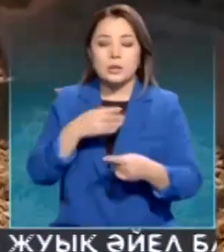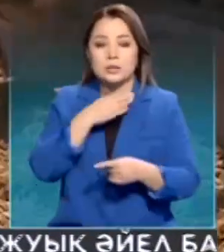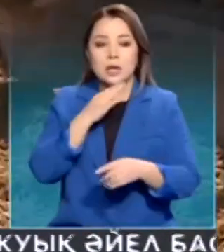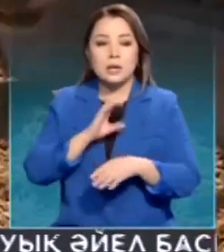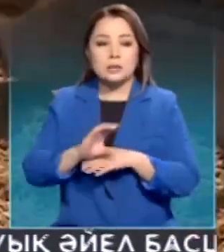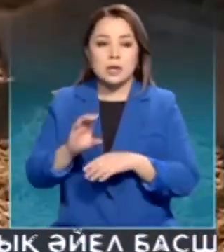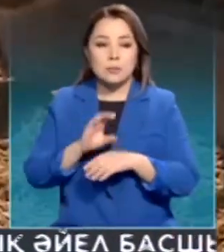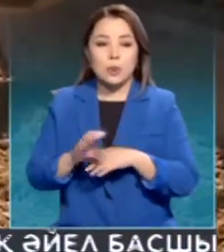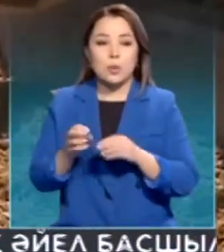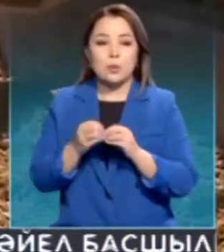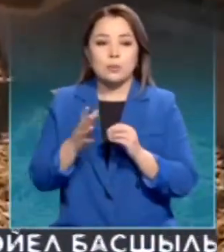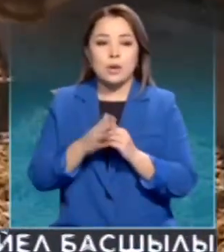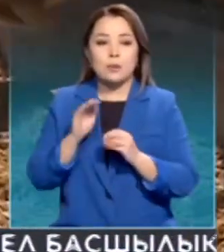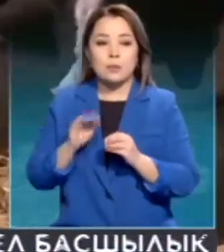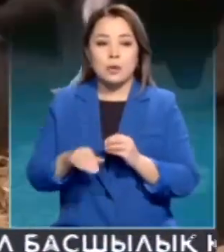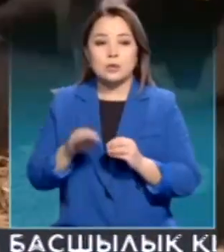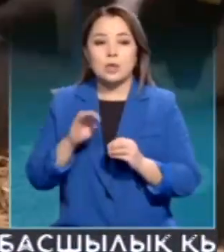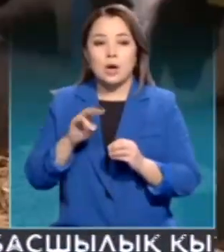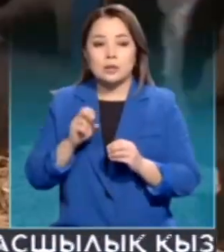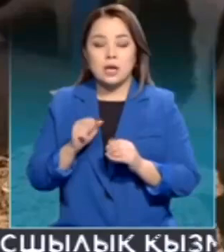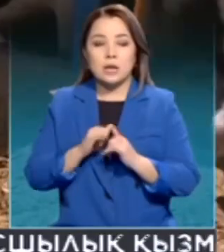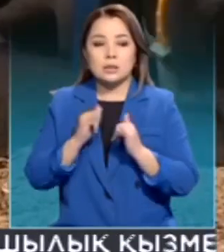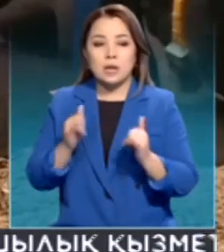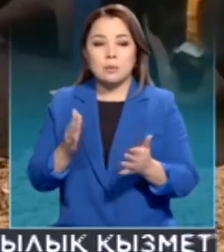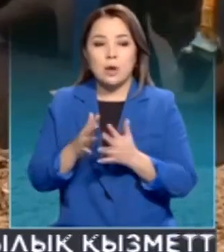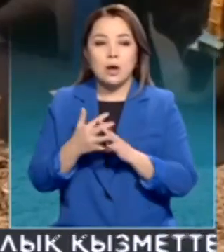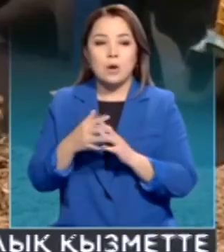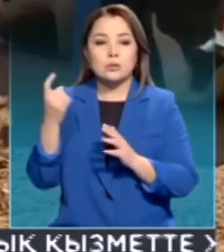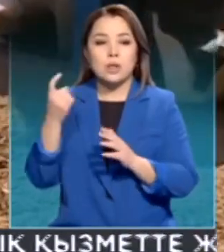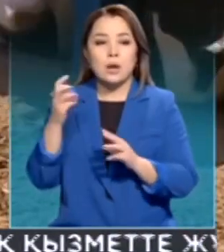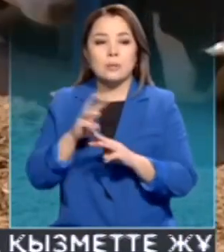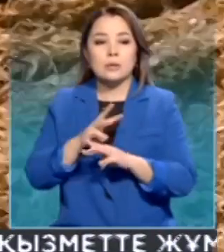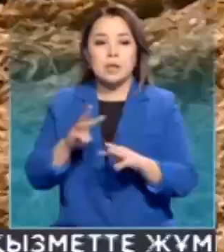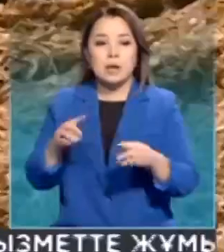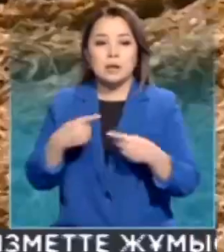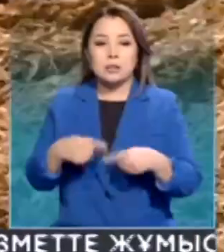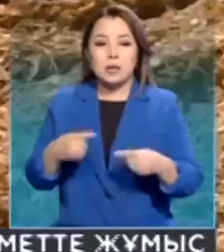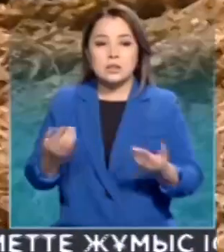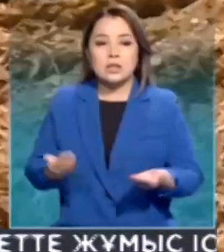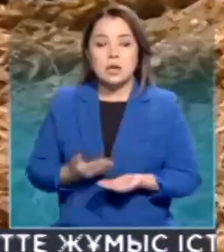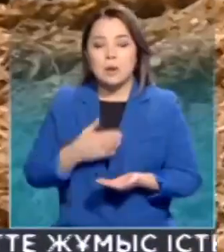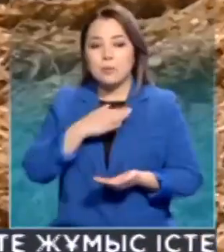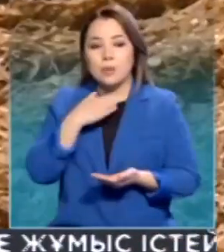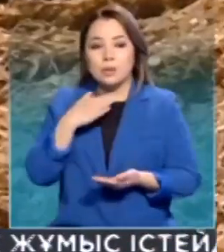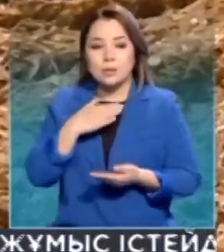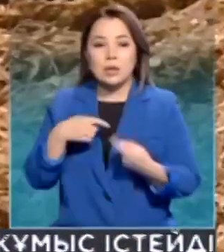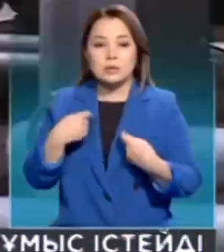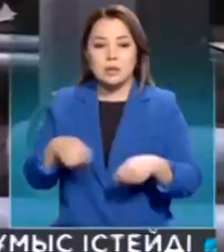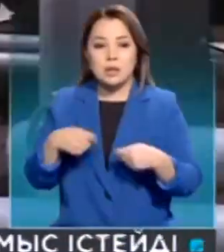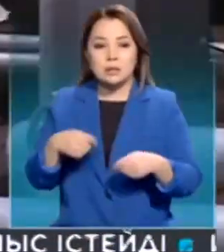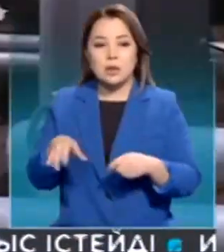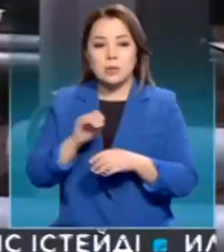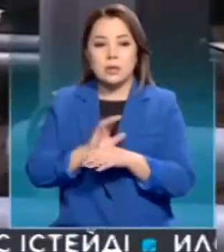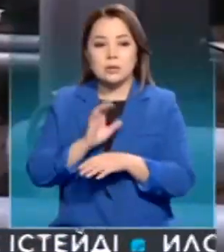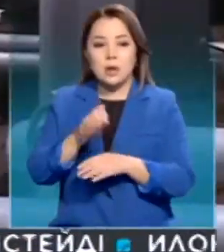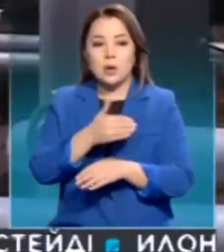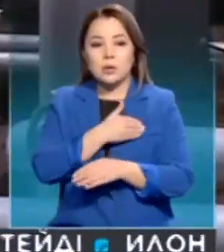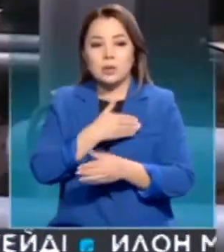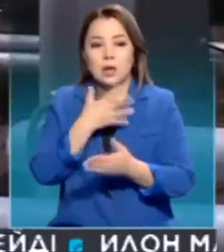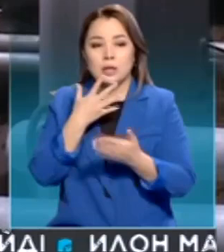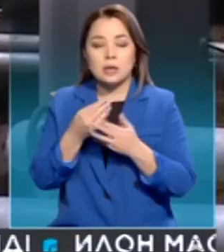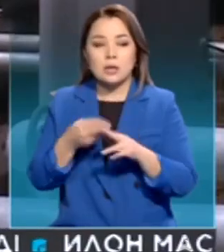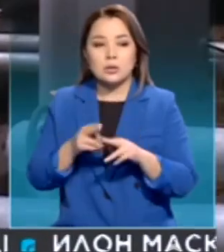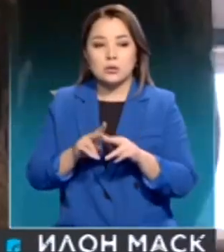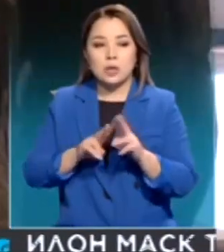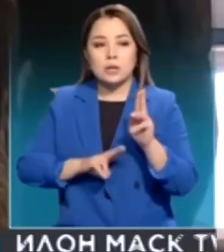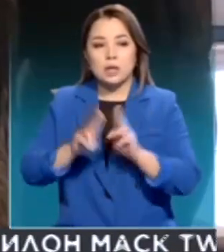экспорты шамамен 15 мың тоннаға жеткен. Енді Ауыл шаруашылығы министрлігі тірі малды шетелге сатуға басымдық береді. Осы сапар аясында арнайы